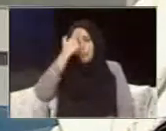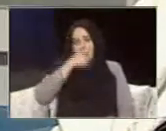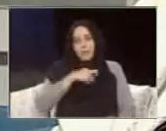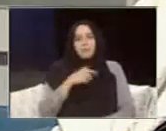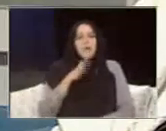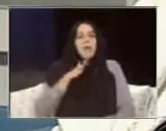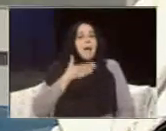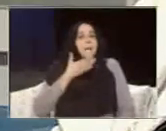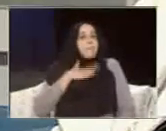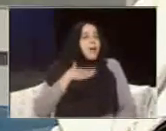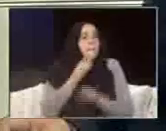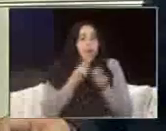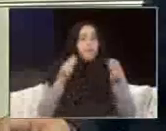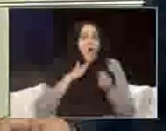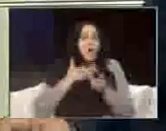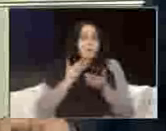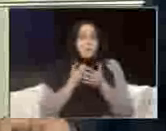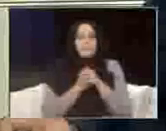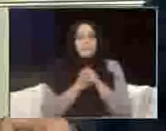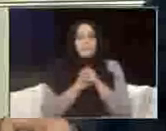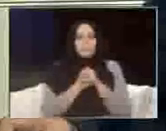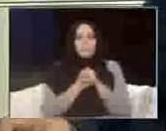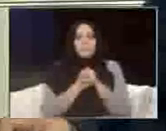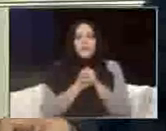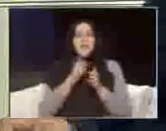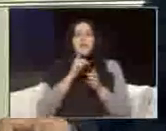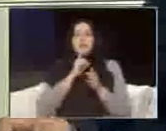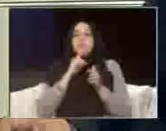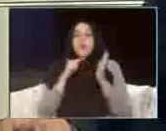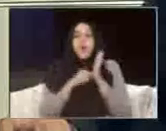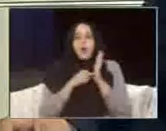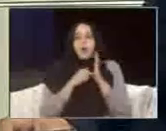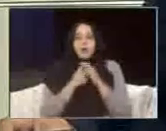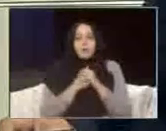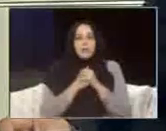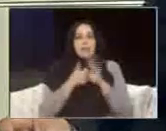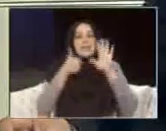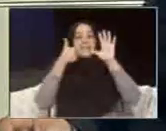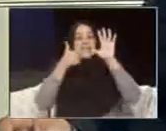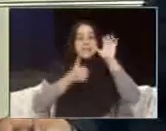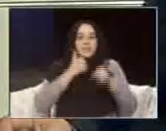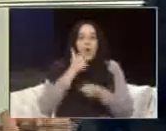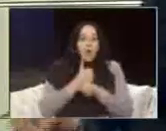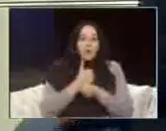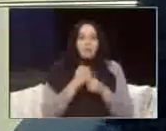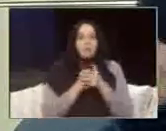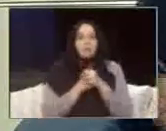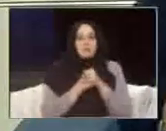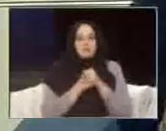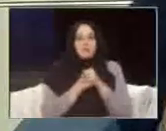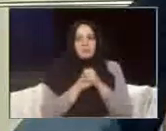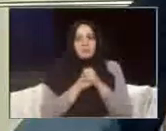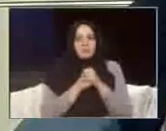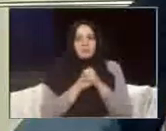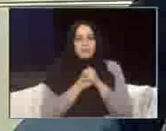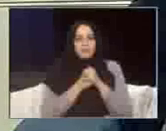وحبيتهم ونحب ويحبوني. طيب شحال عندك عشرة مع هذا الراجل؟ انا عندي 6 سنين. 6 سنين 10